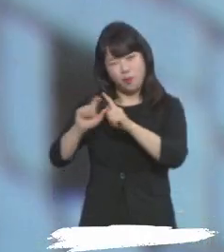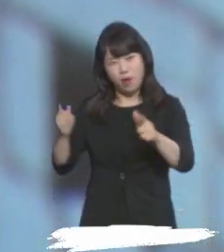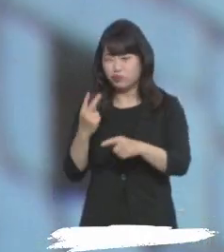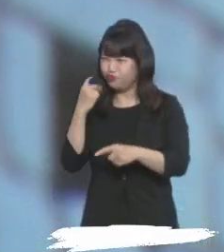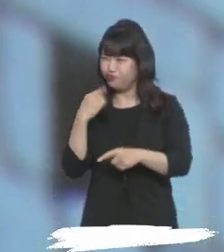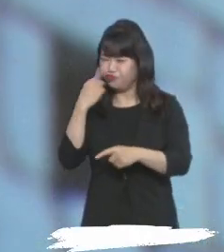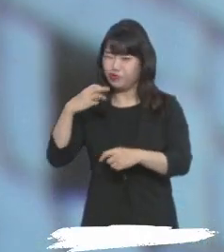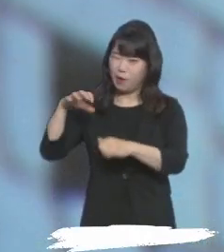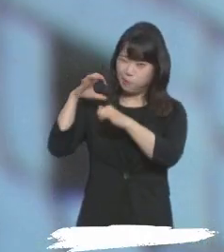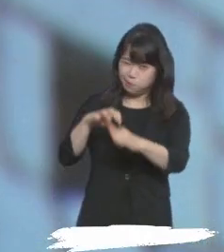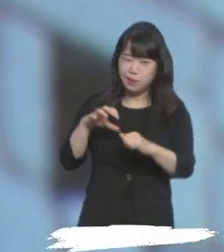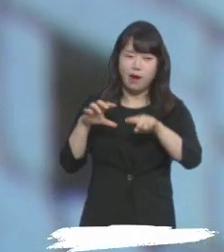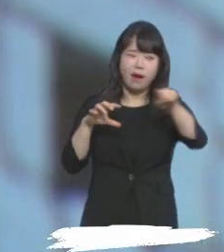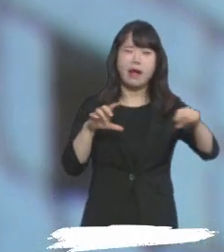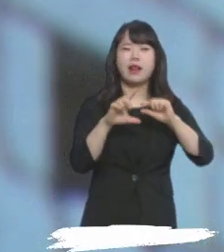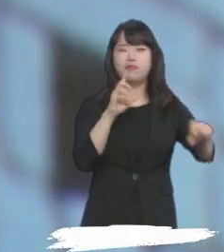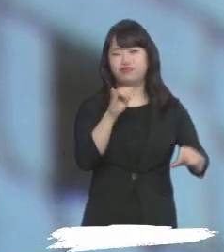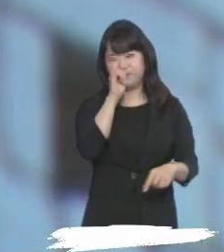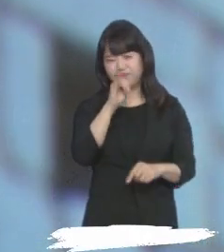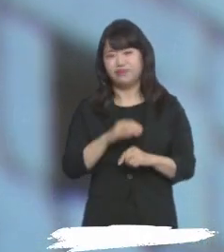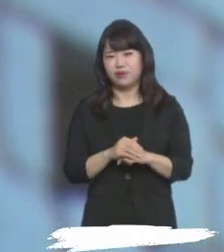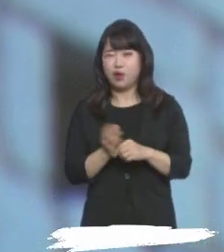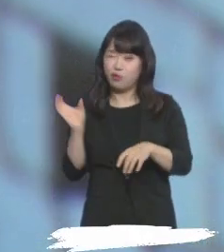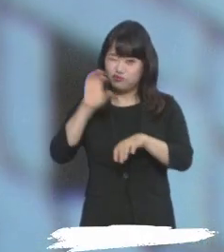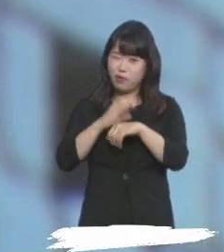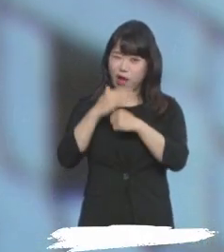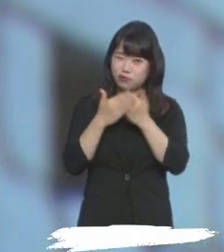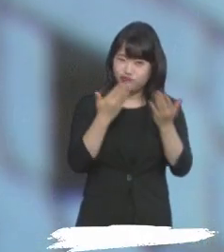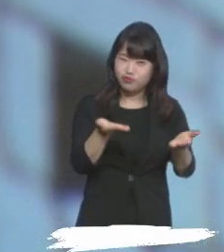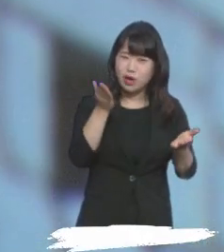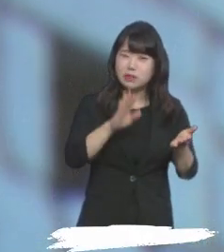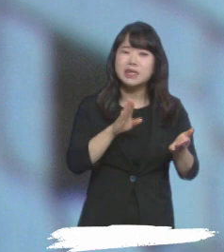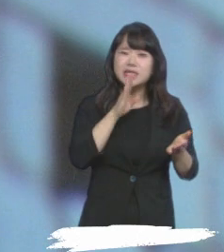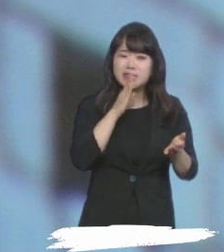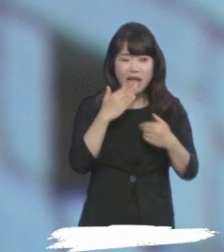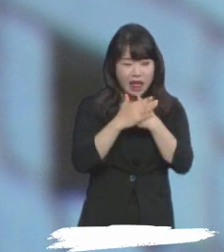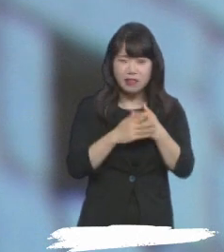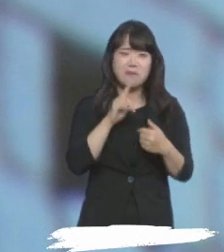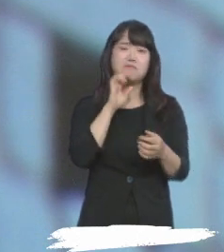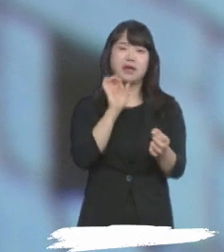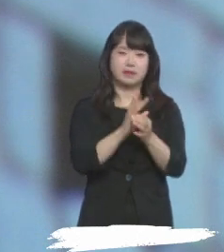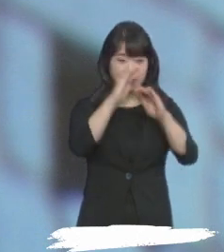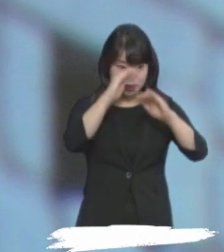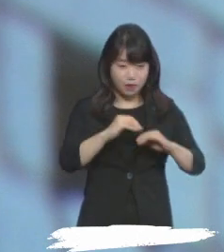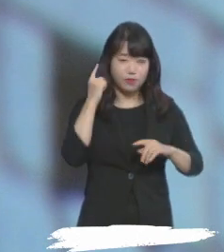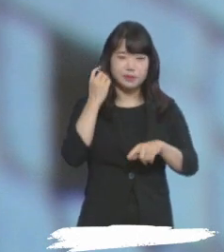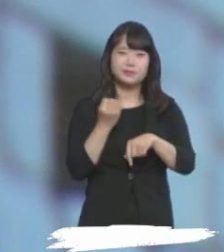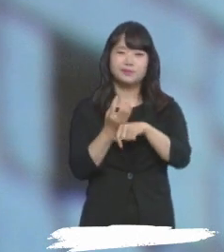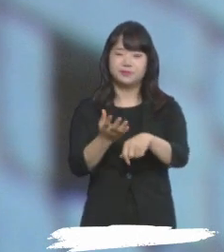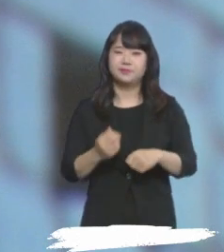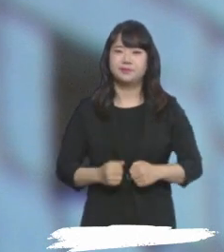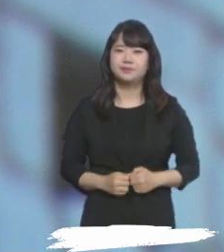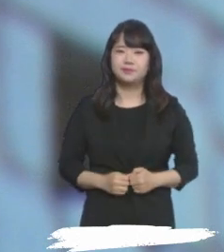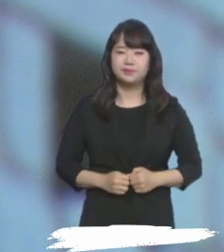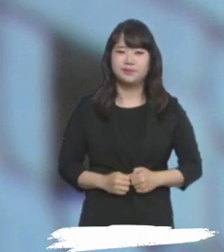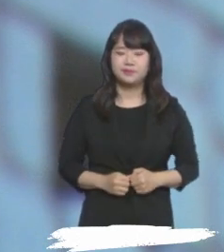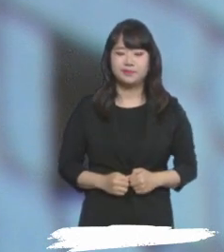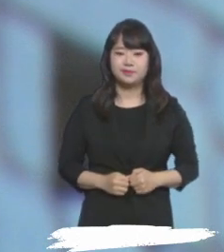이삼중으로 규제받는 지역도 있는데요. 추가 완화에도 혜택을 받지 못하는 사각지대를 이재원 기자가